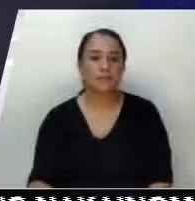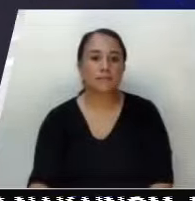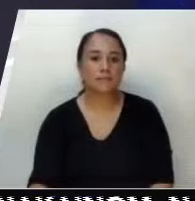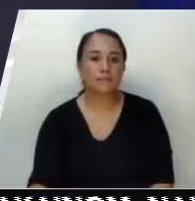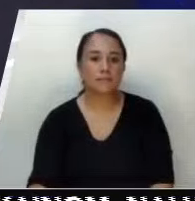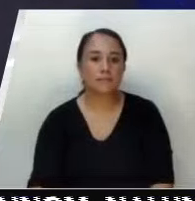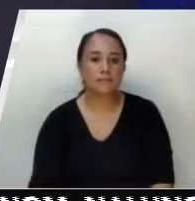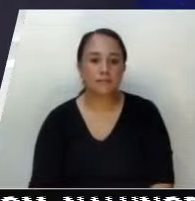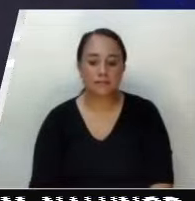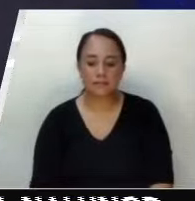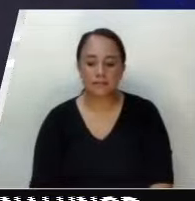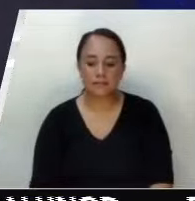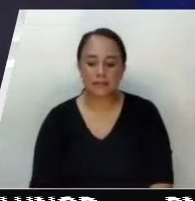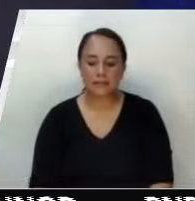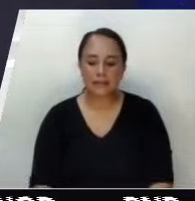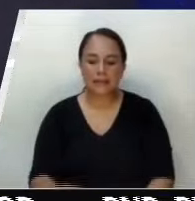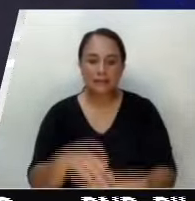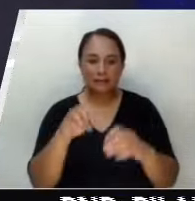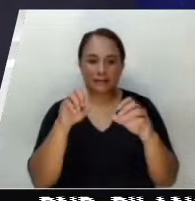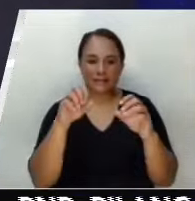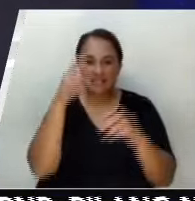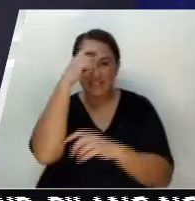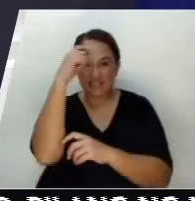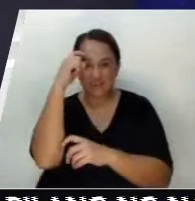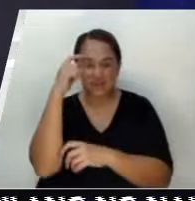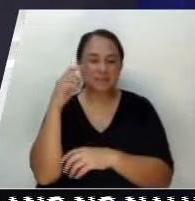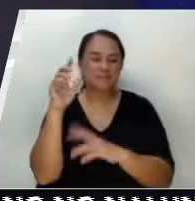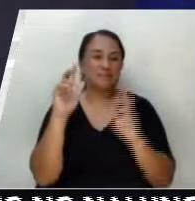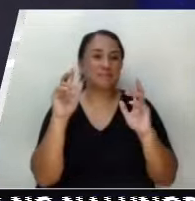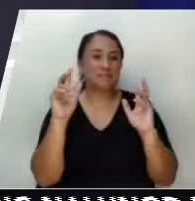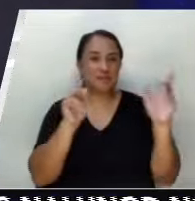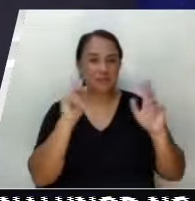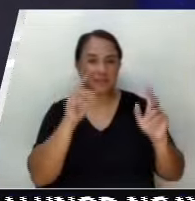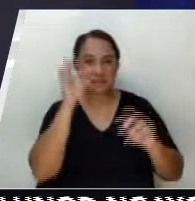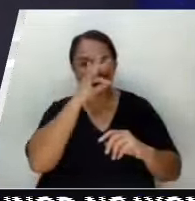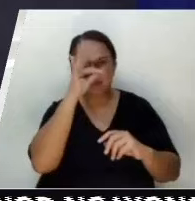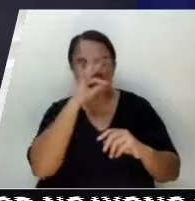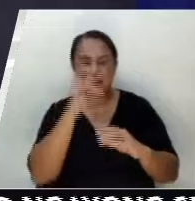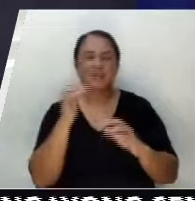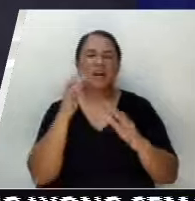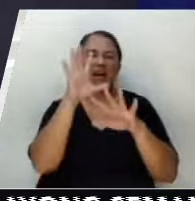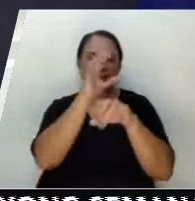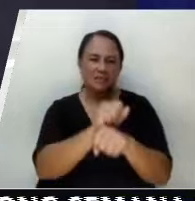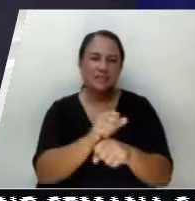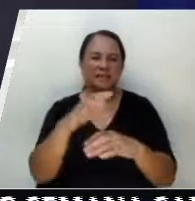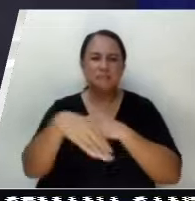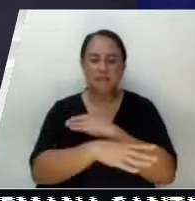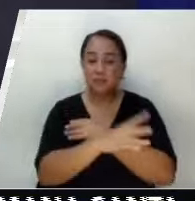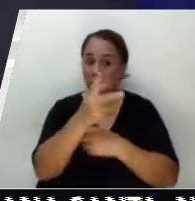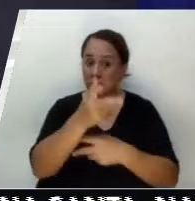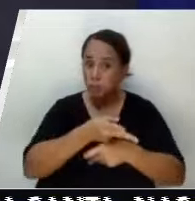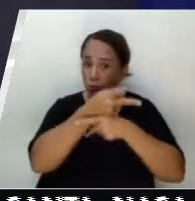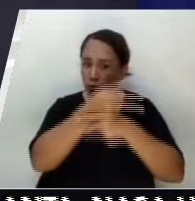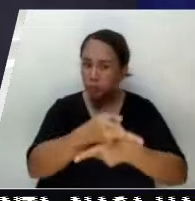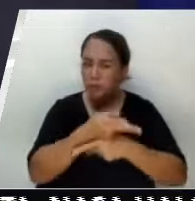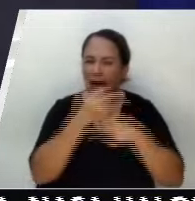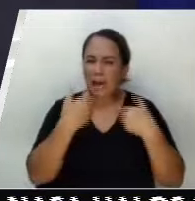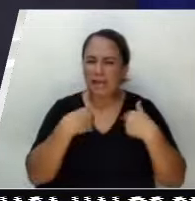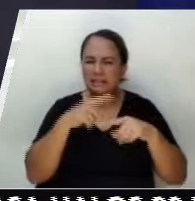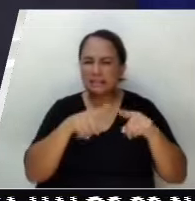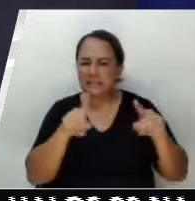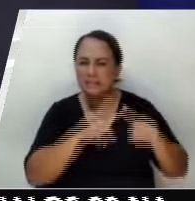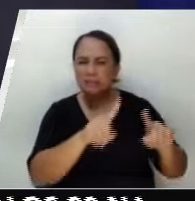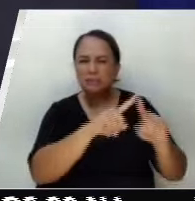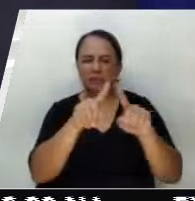Tuwing tag-init, nakaugalian na ng mga Pinoy ang mag-beach. Pero mga kapuso, mag-ingat at baka kayo po ay madali ng mga pesteng nik-nik na